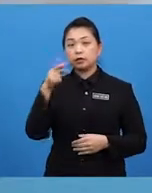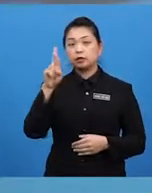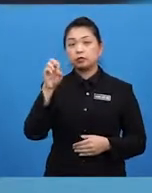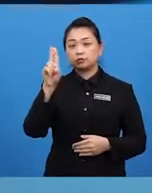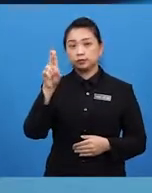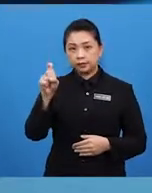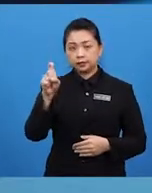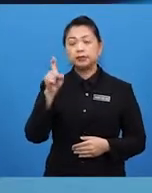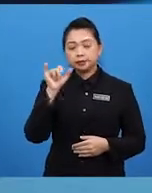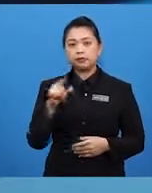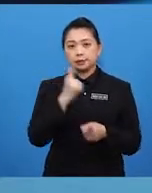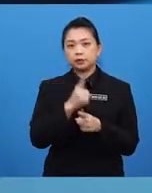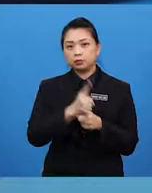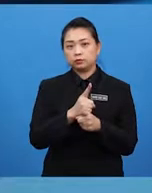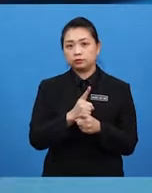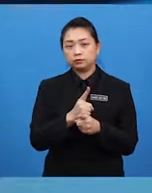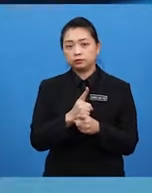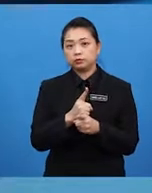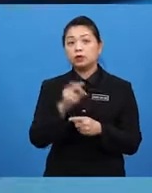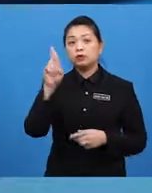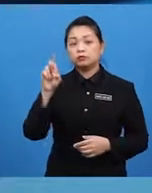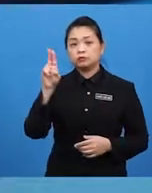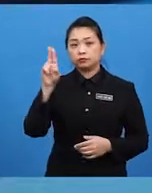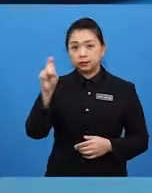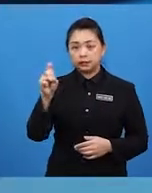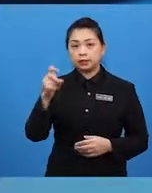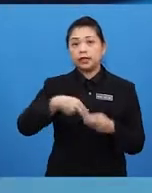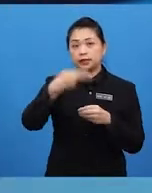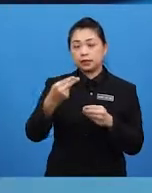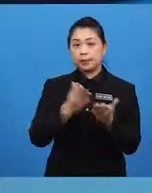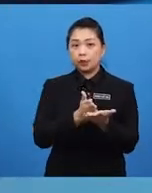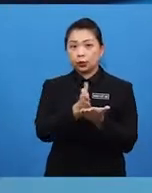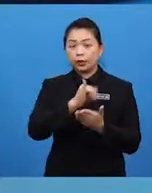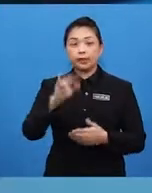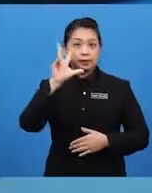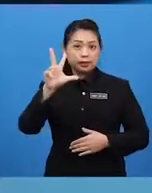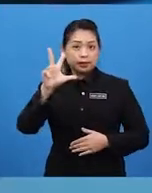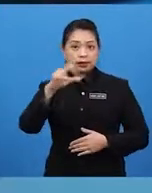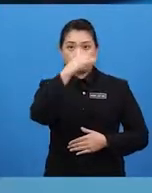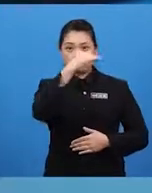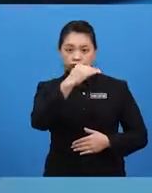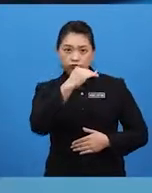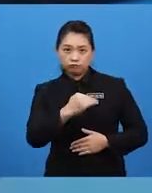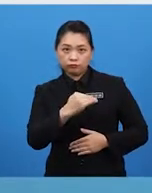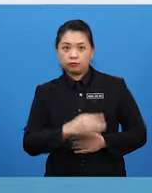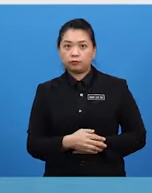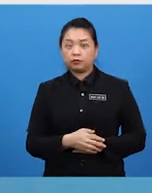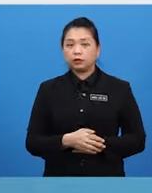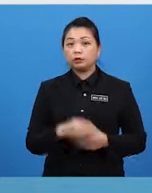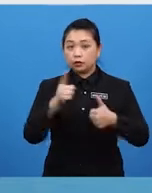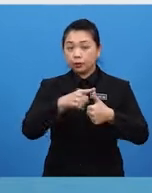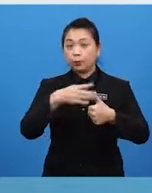Ruhut ya betul lu dihasilkan melalui tiga peringkat yaitu